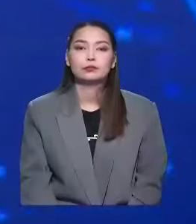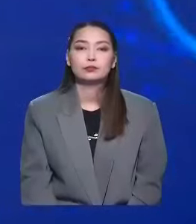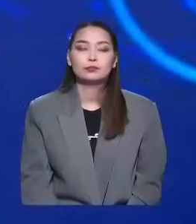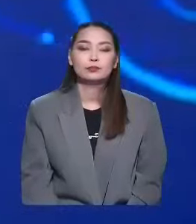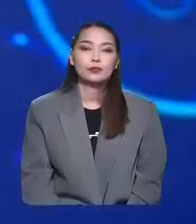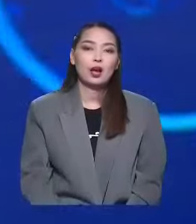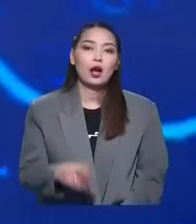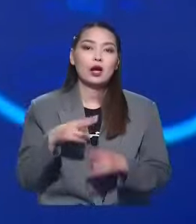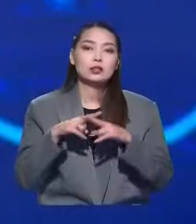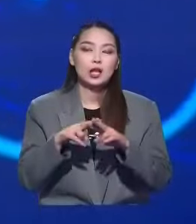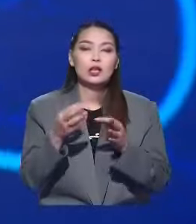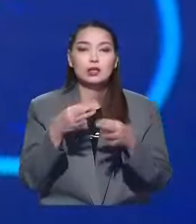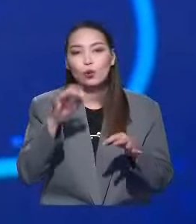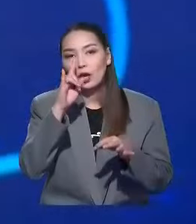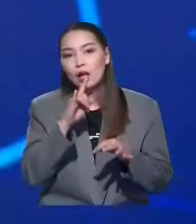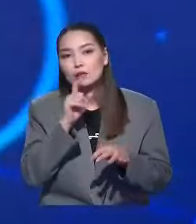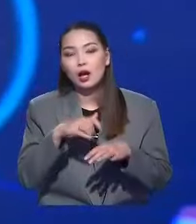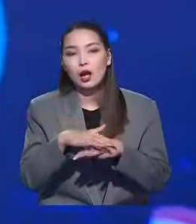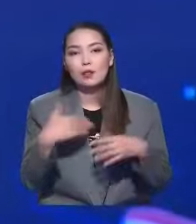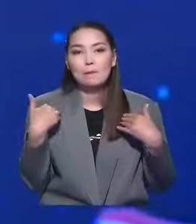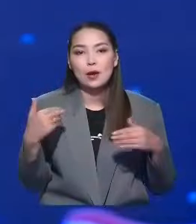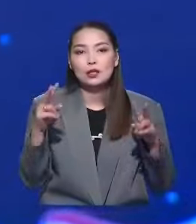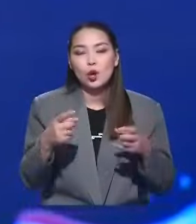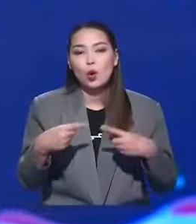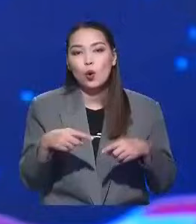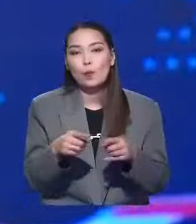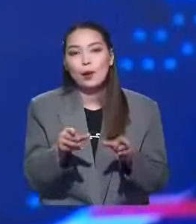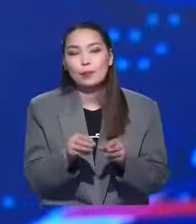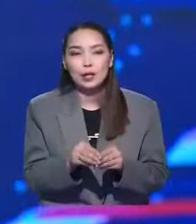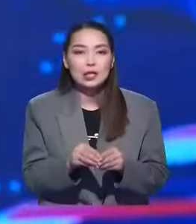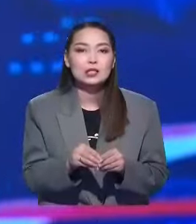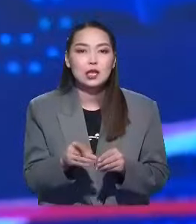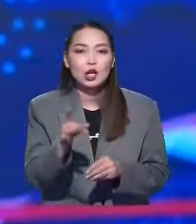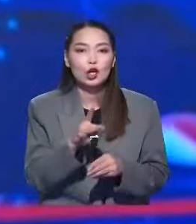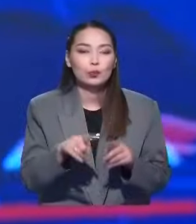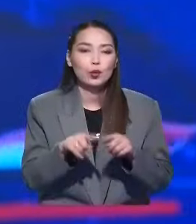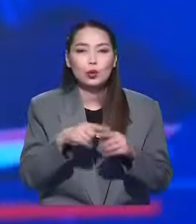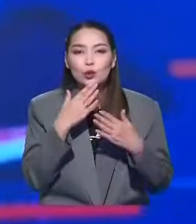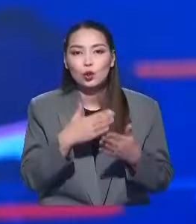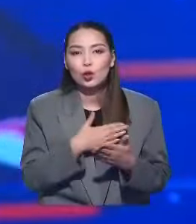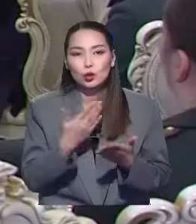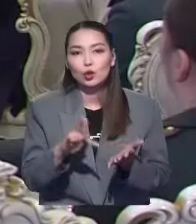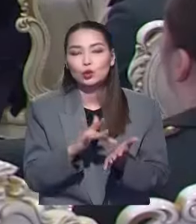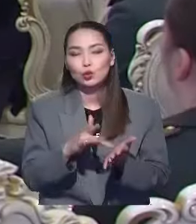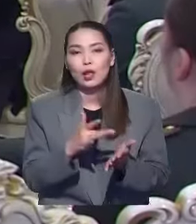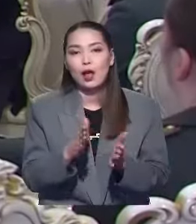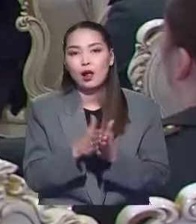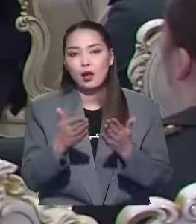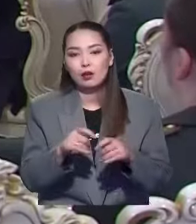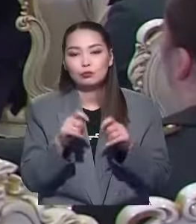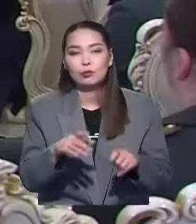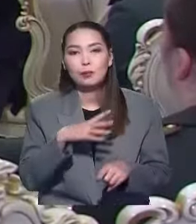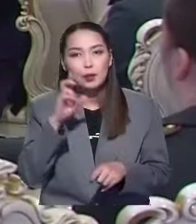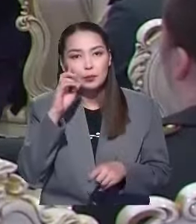Астанада тәуелсіз Қазақстанның халық батырлары қоғамдық бірлестігінің республикалық патриоттық журналдың тұсаукесері өтті. Мемлекеттік және ресми